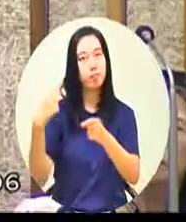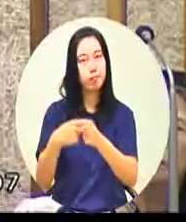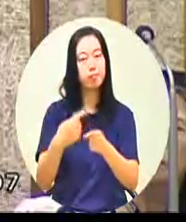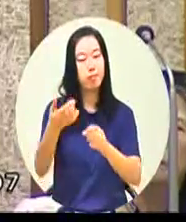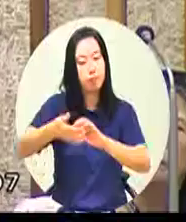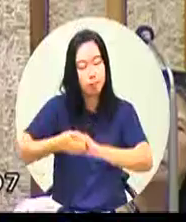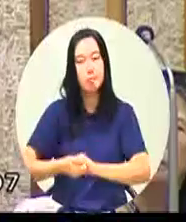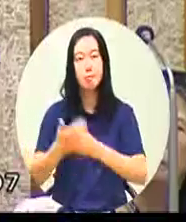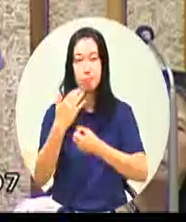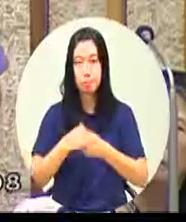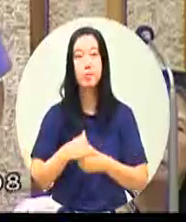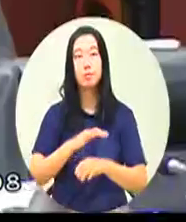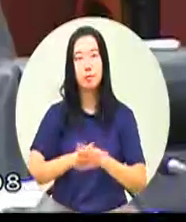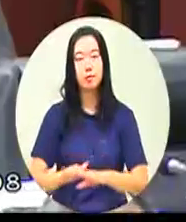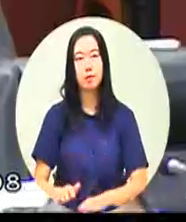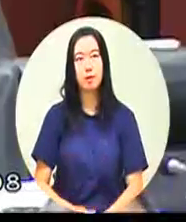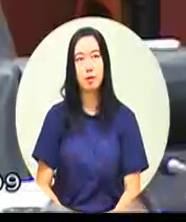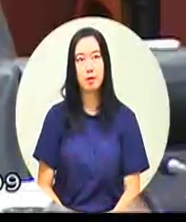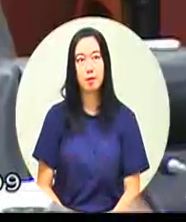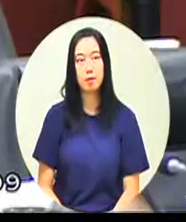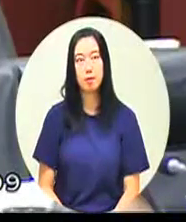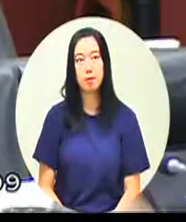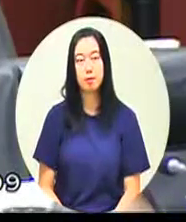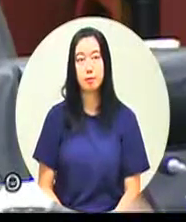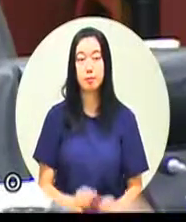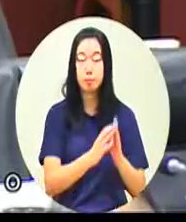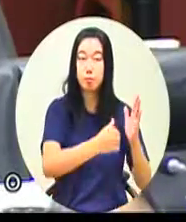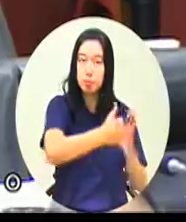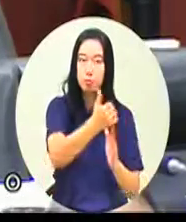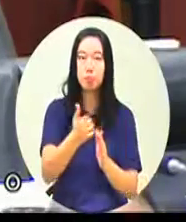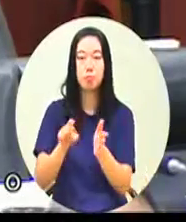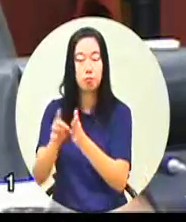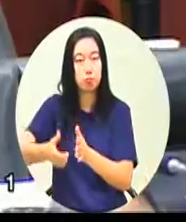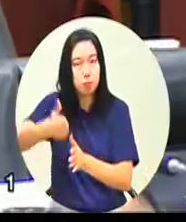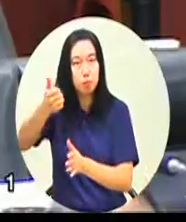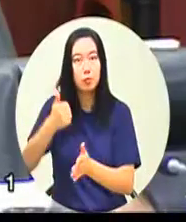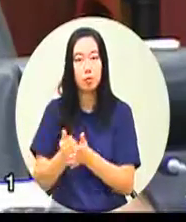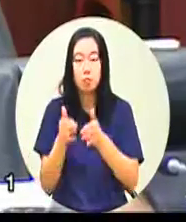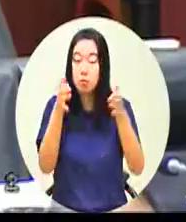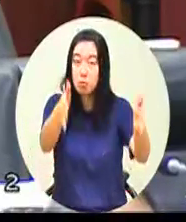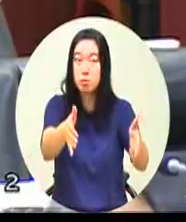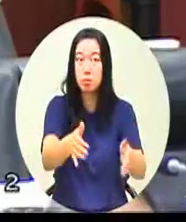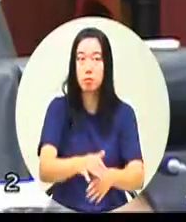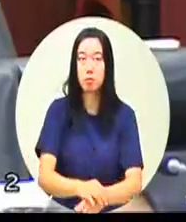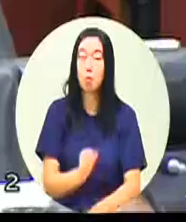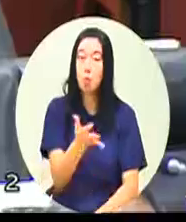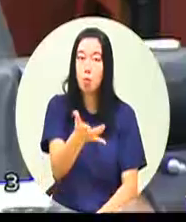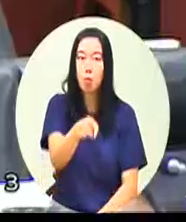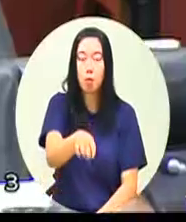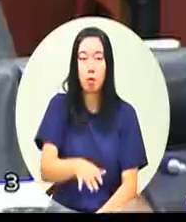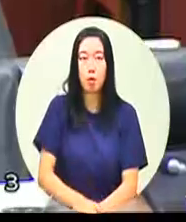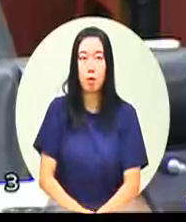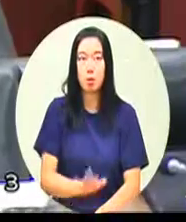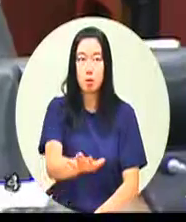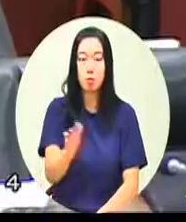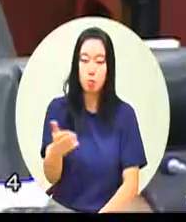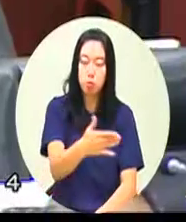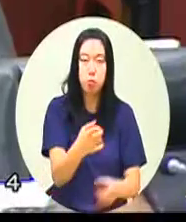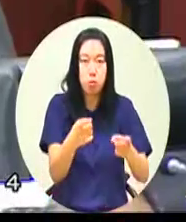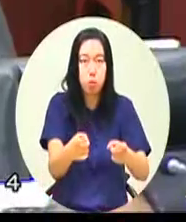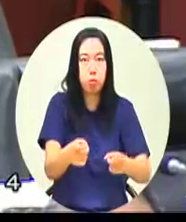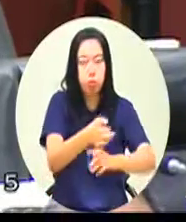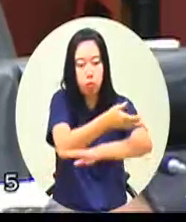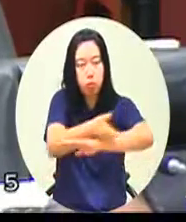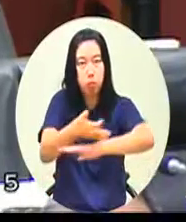这一点哈，也请局长哈跟科长哈啊，针对我们，因为毕竟哦，那个渔港没疏浚